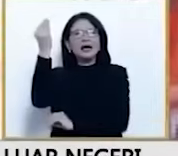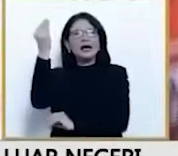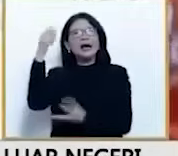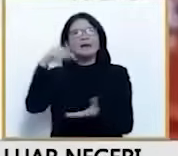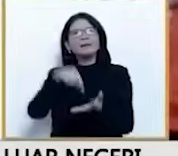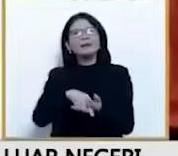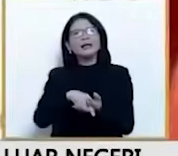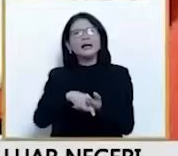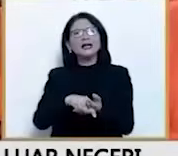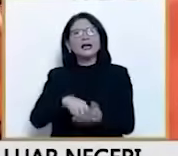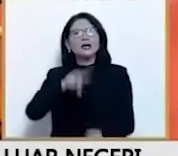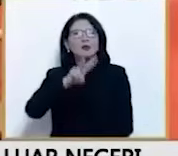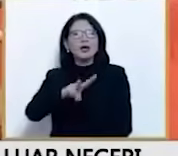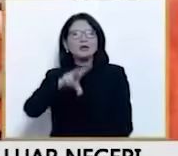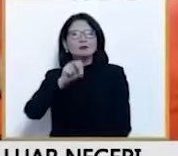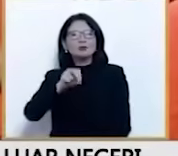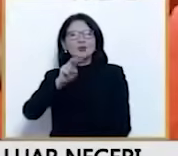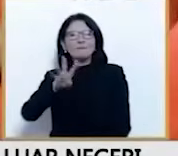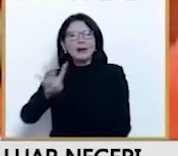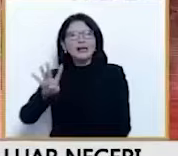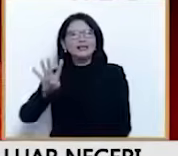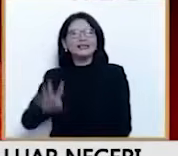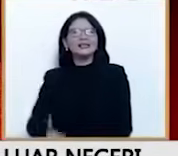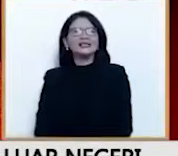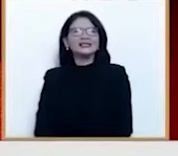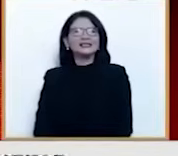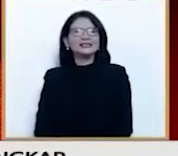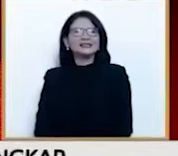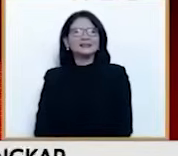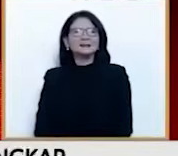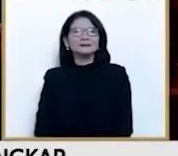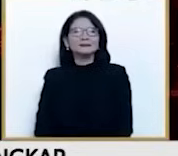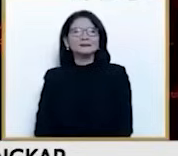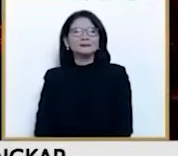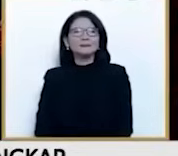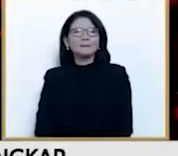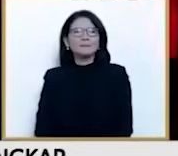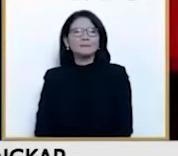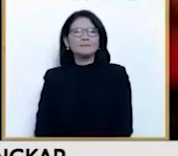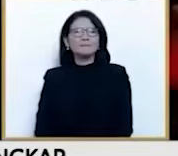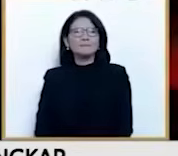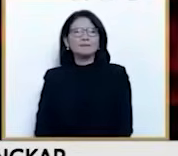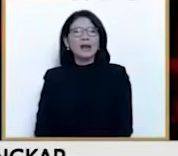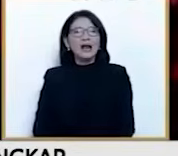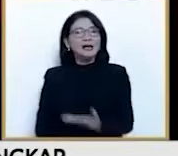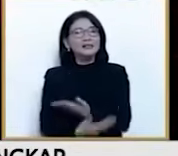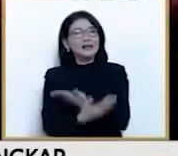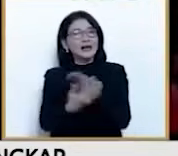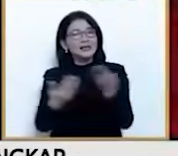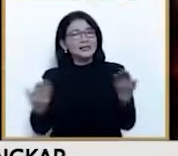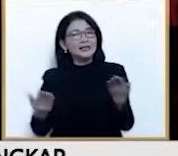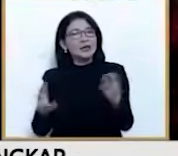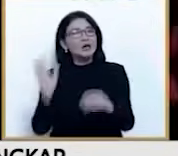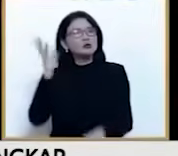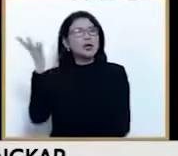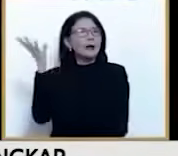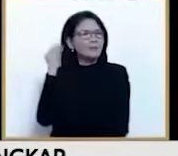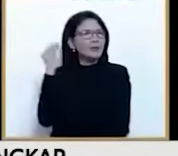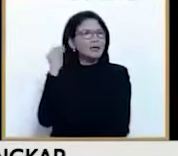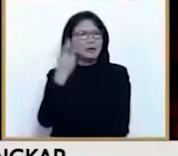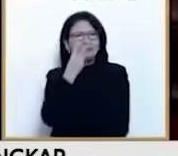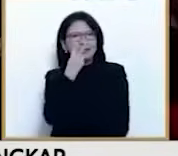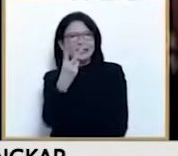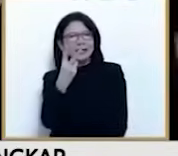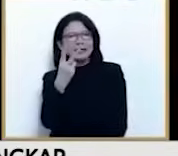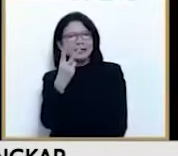tahun 2024. Kita berikan paus yang meriah. Dan hadirin juga pemirsa, kita telah mendengar dan juga